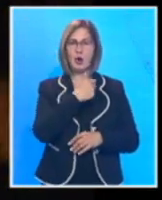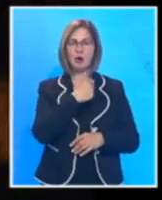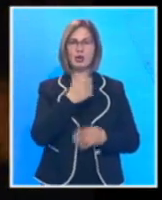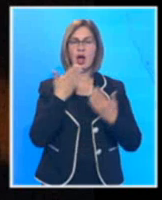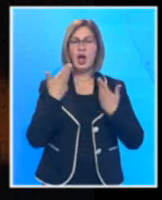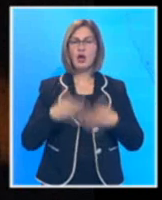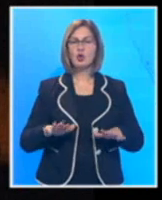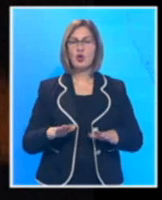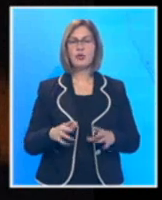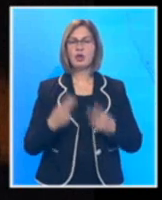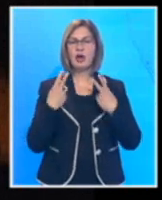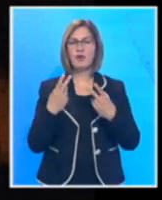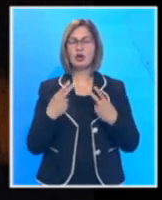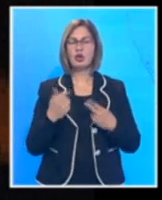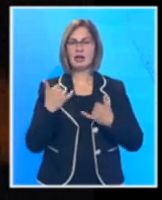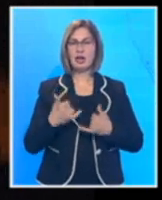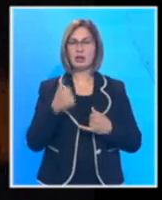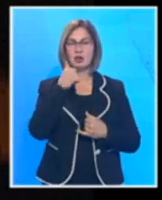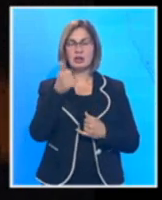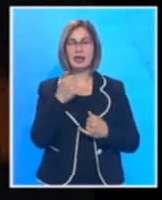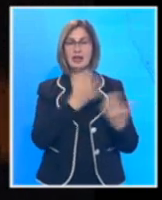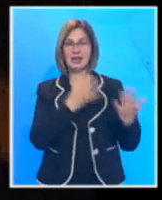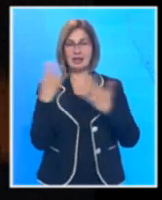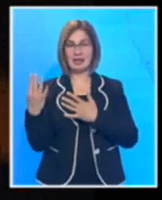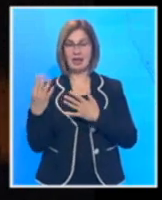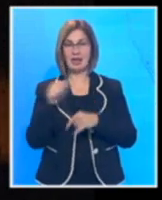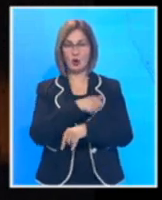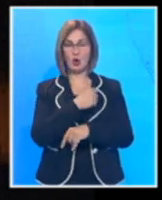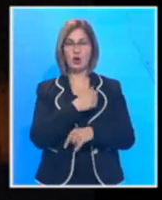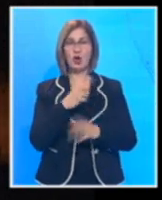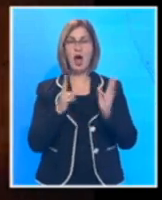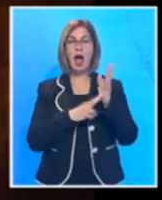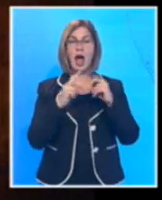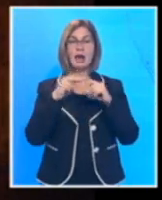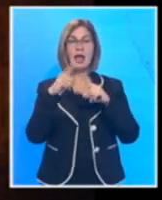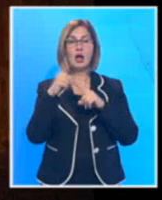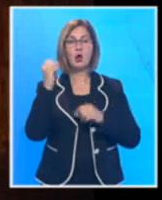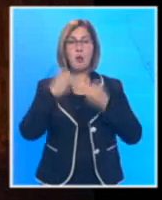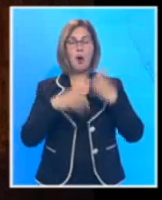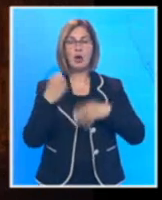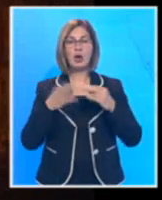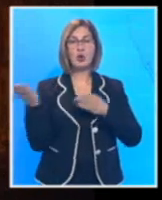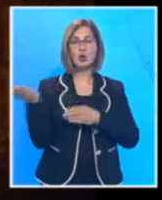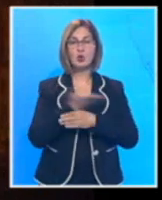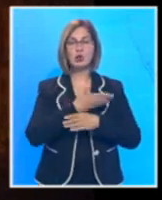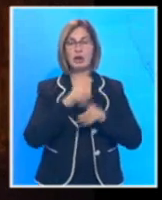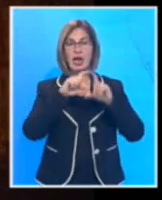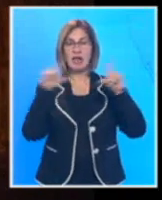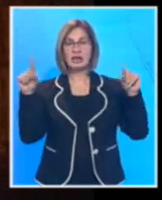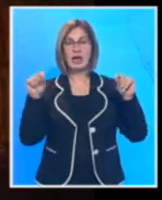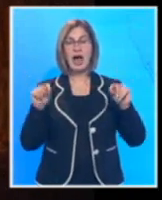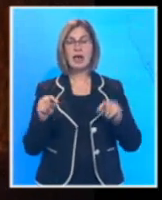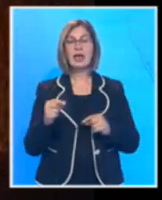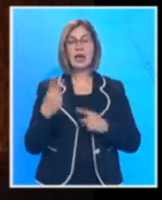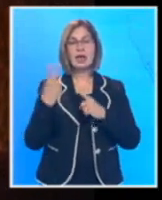značaju. Na današnji dan 1999. godine u NATO bombardovanju srušena je zgrada televizije Novi Sad na